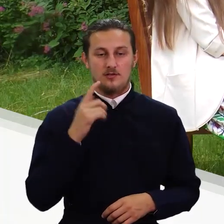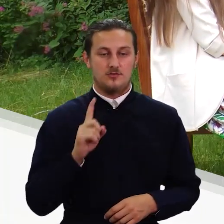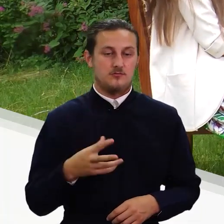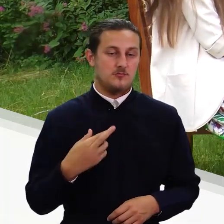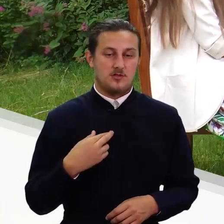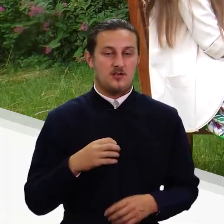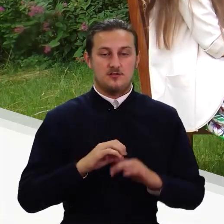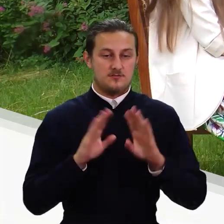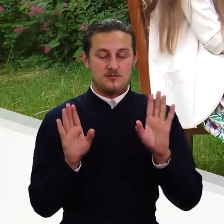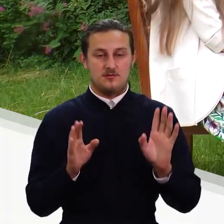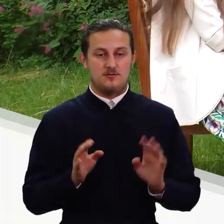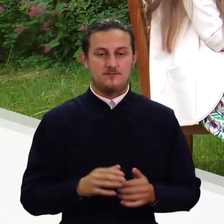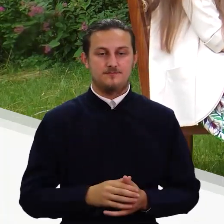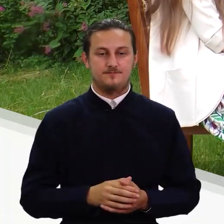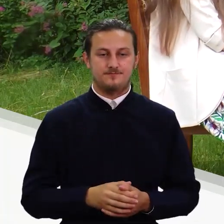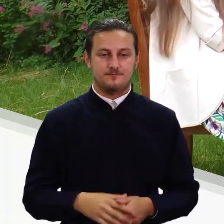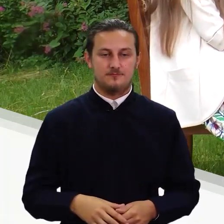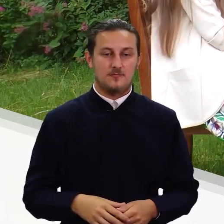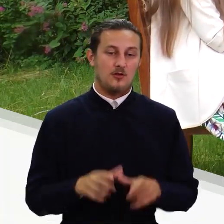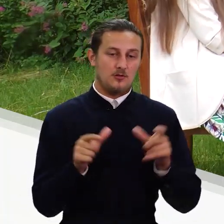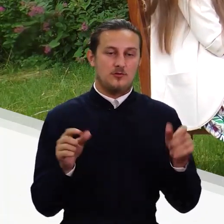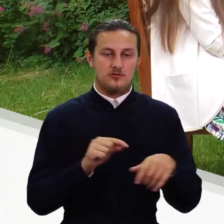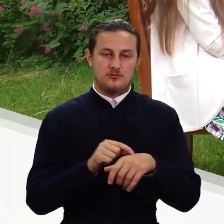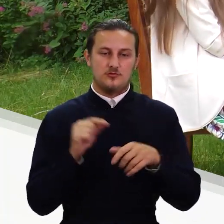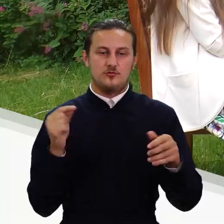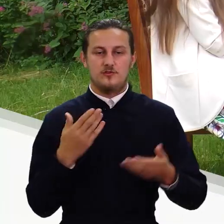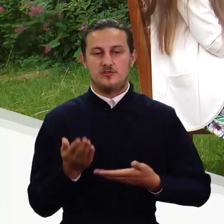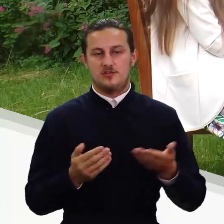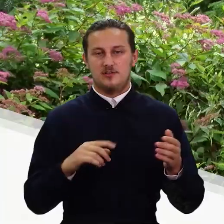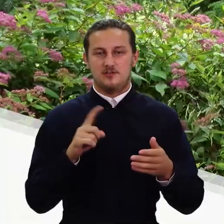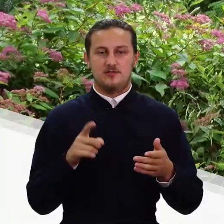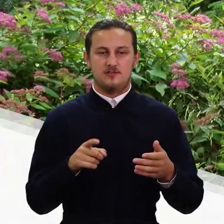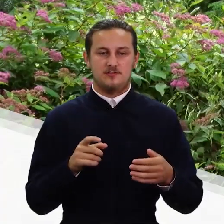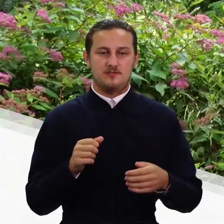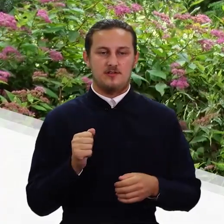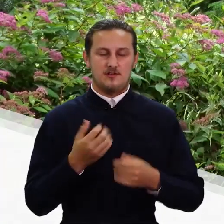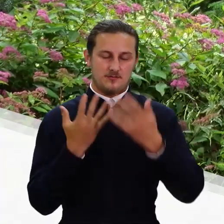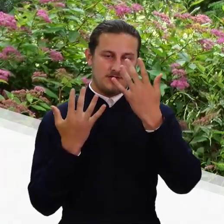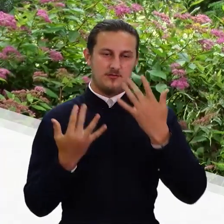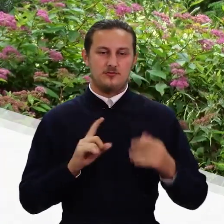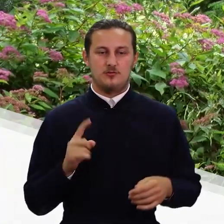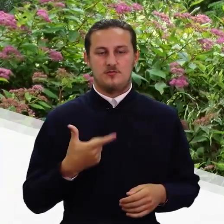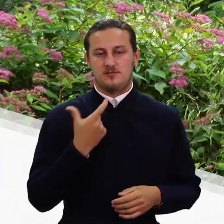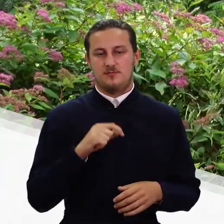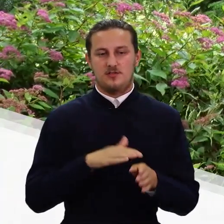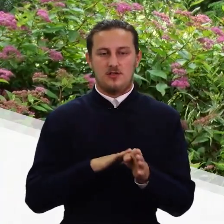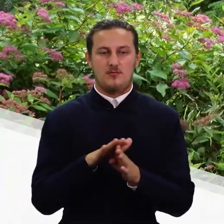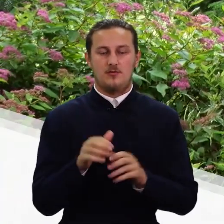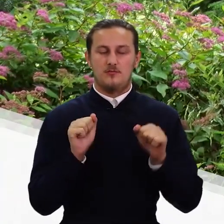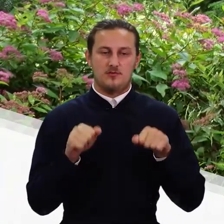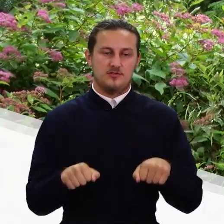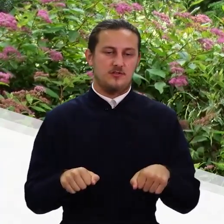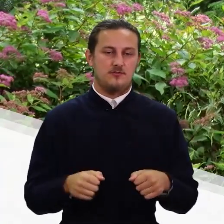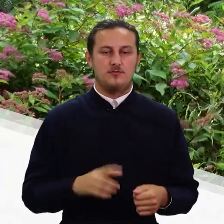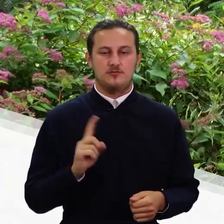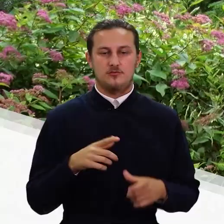відчували, люди бігли до них за тією благодаттю, аби себе також так наповнювати. Можливо, люди нас, які зараз